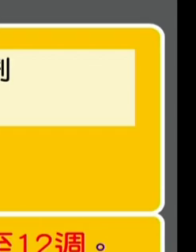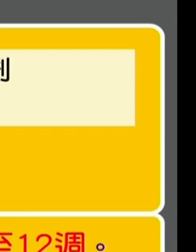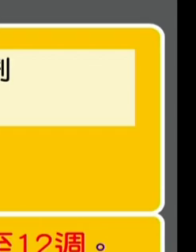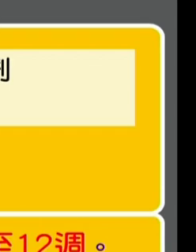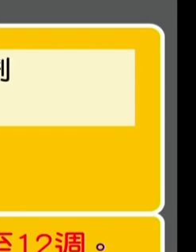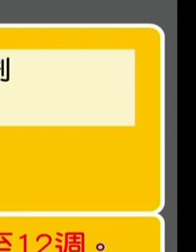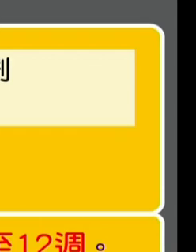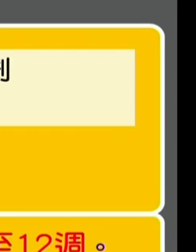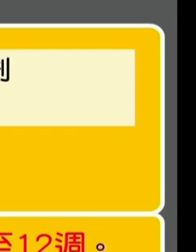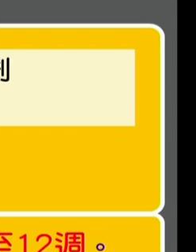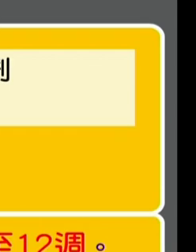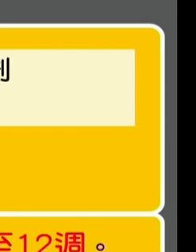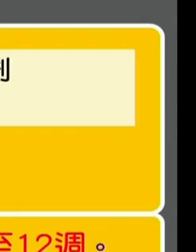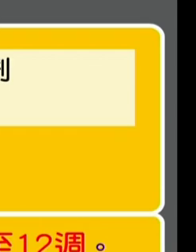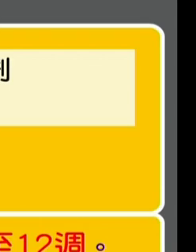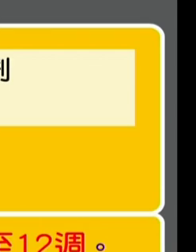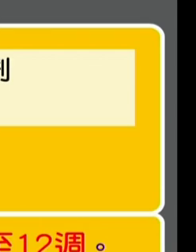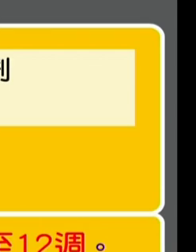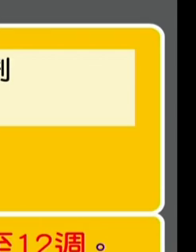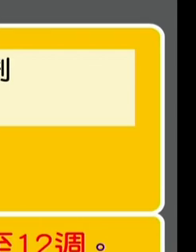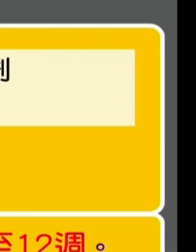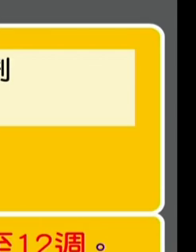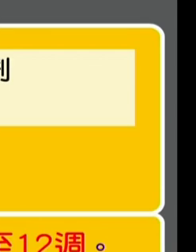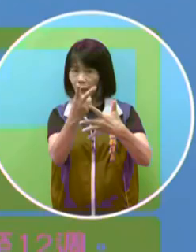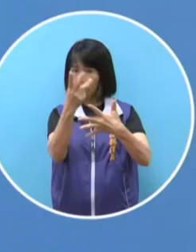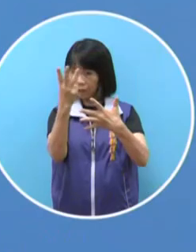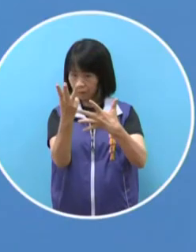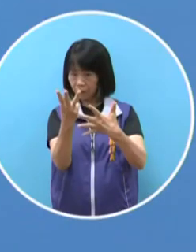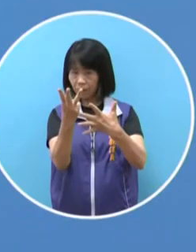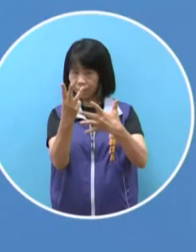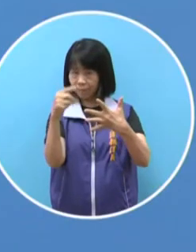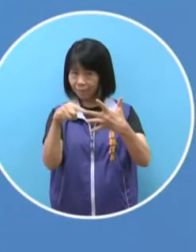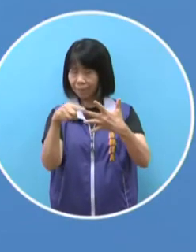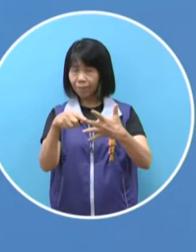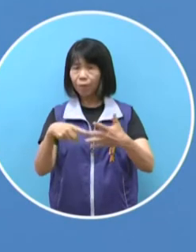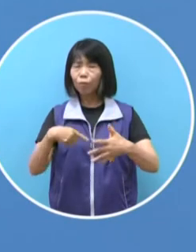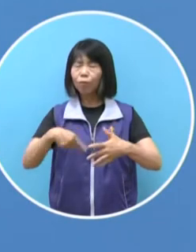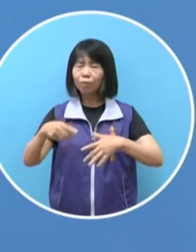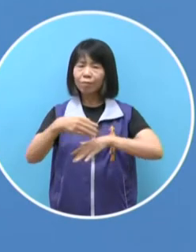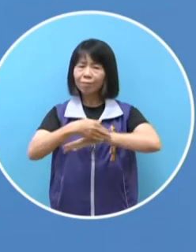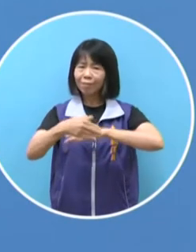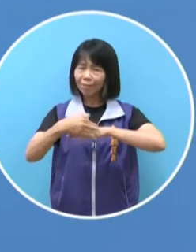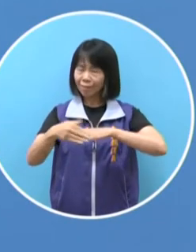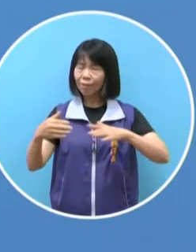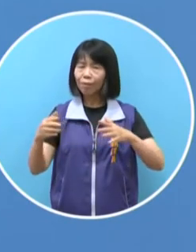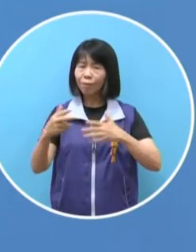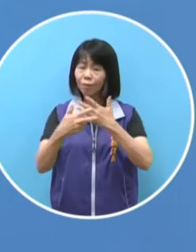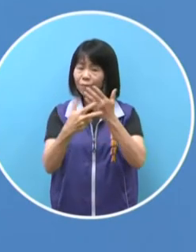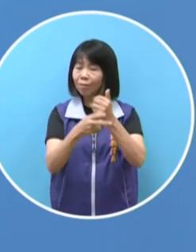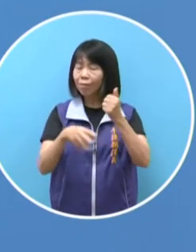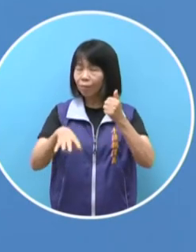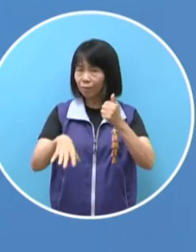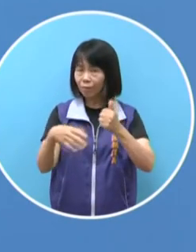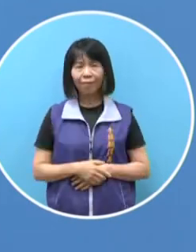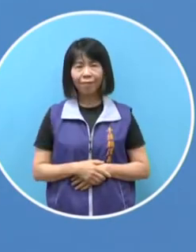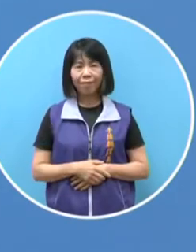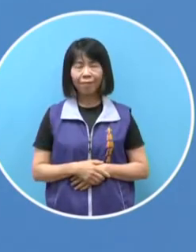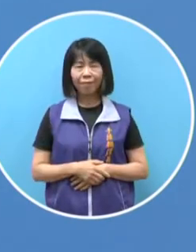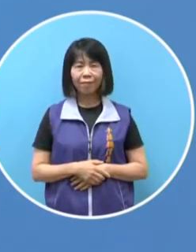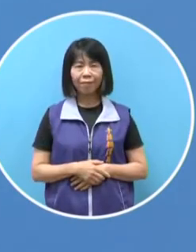种。第二类跟第三类的人呢，你可以到13乡镇的卫生所做预约接